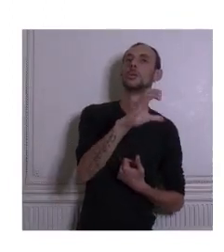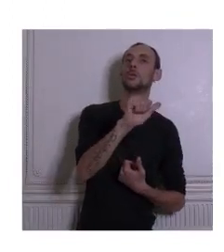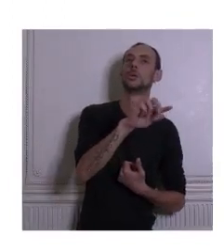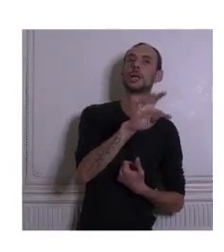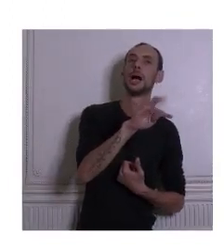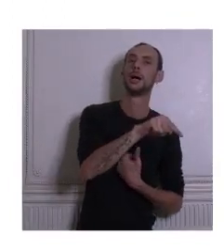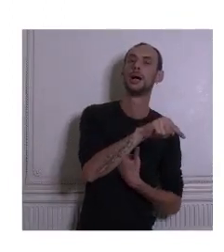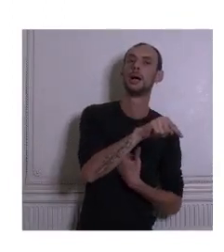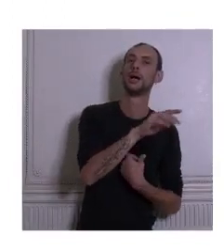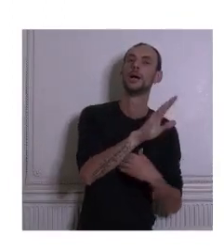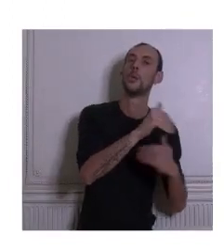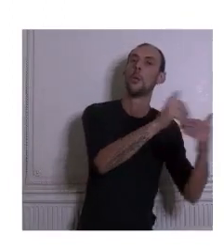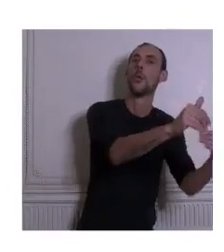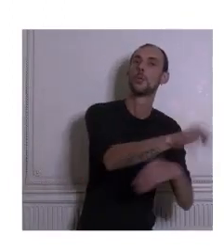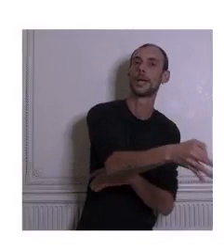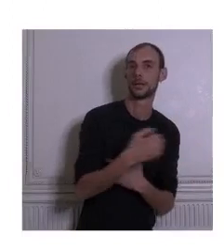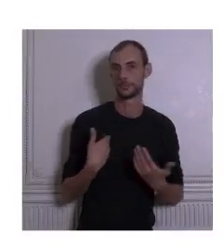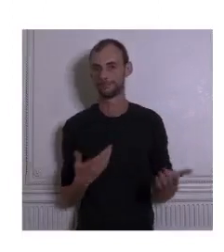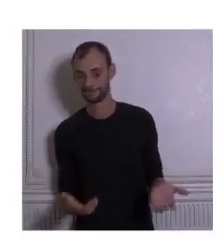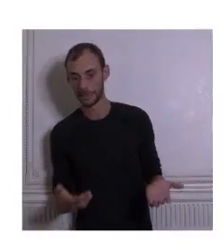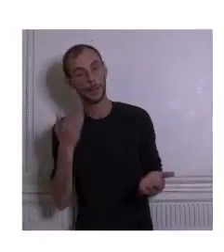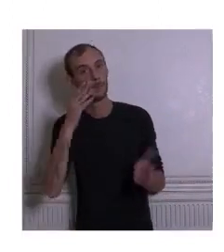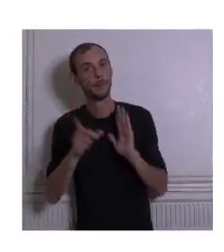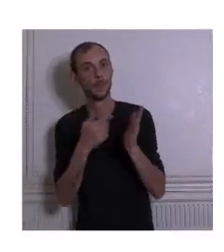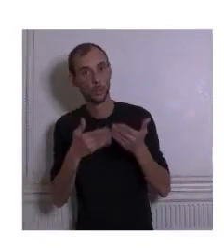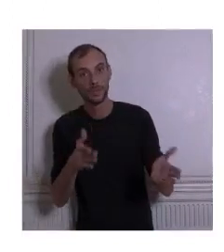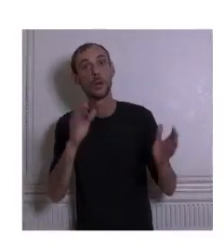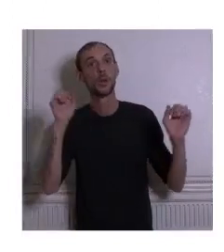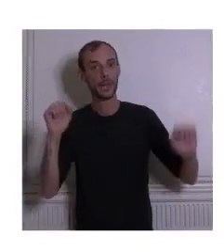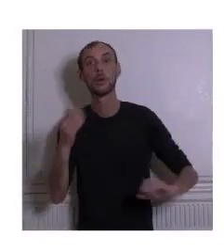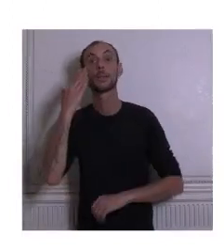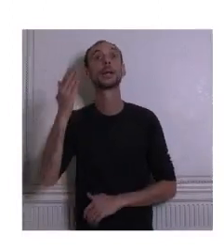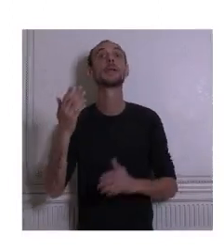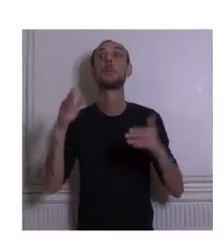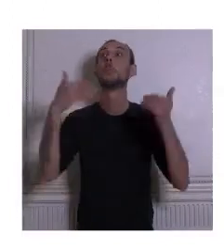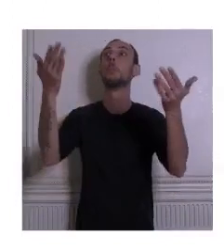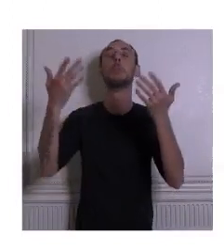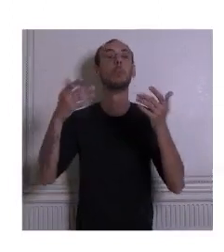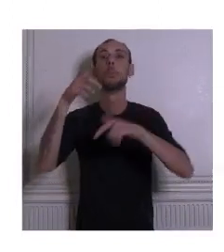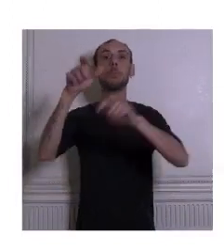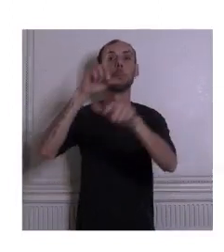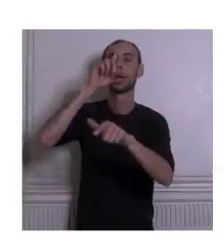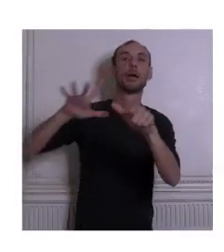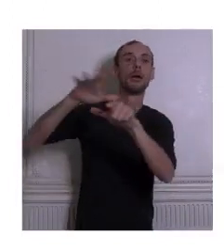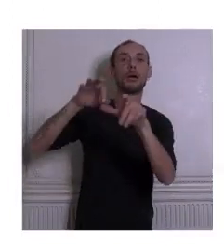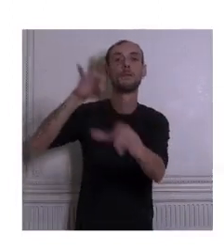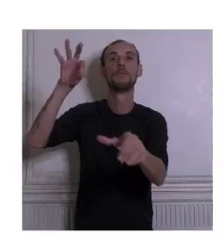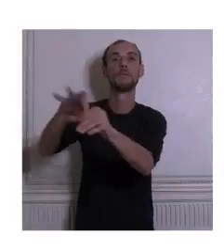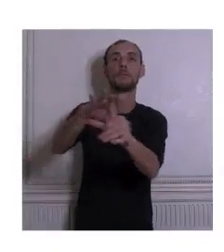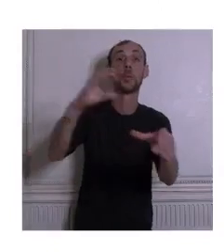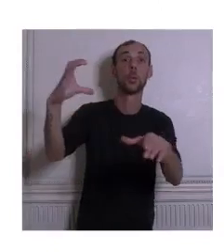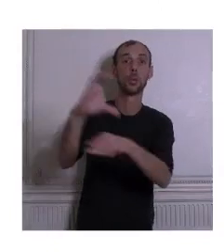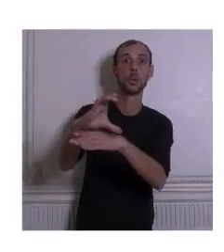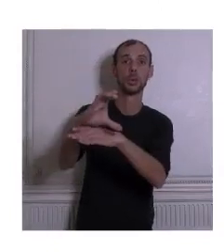pour terminer... sauf si vous m'apportez des arguments montrant qu'il y a un danger particulier par rapport à la